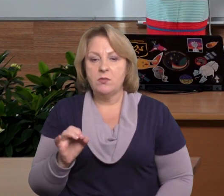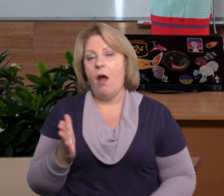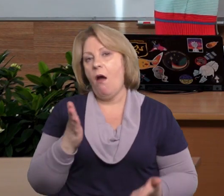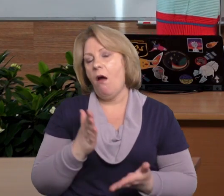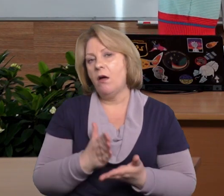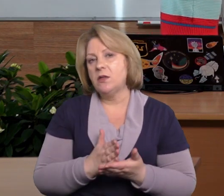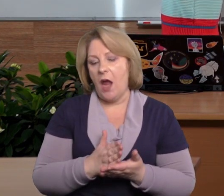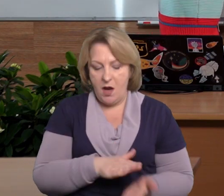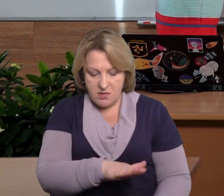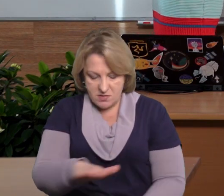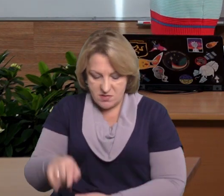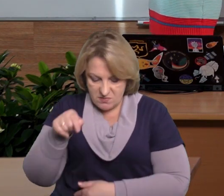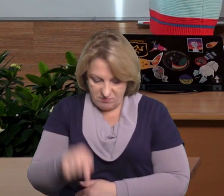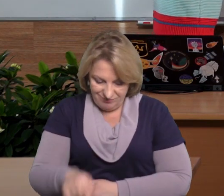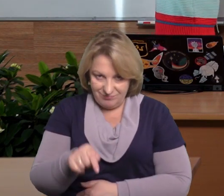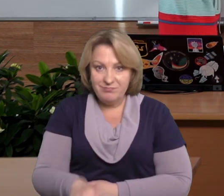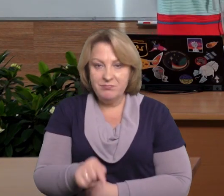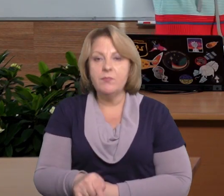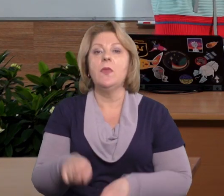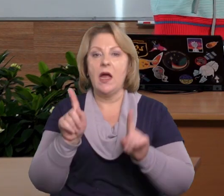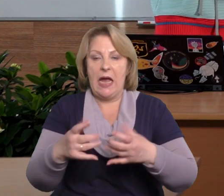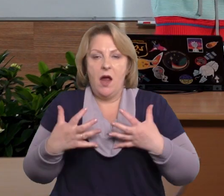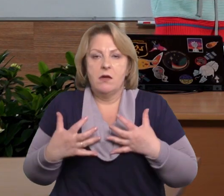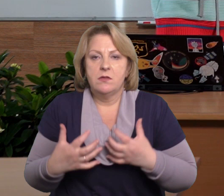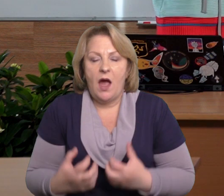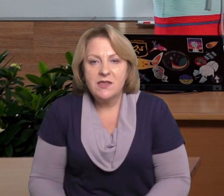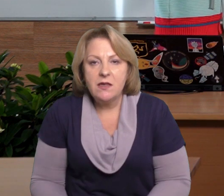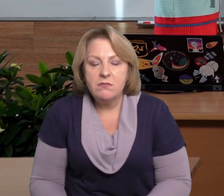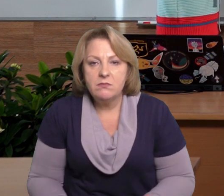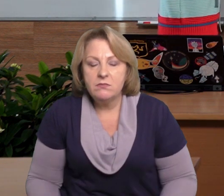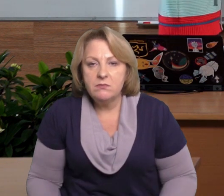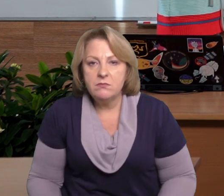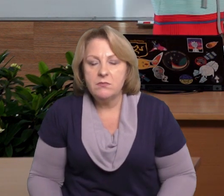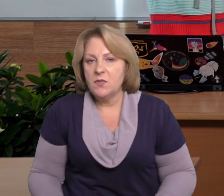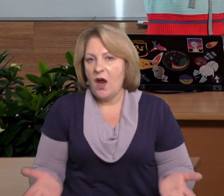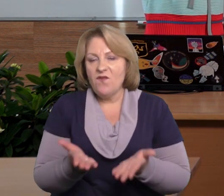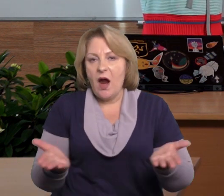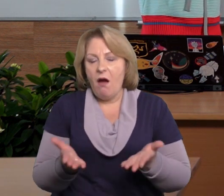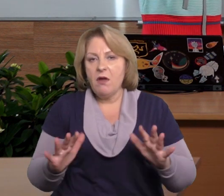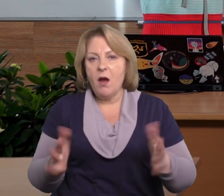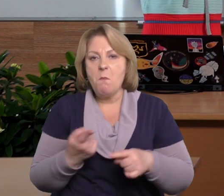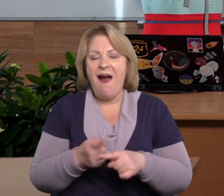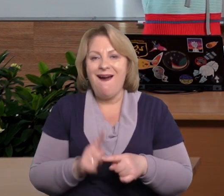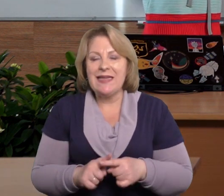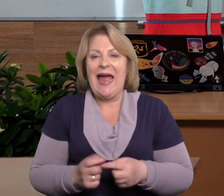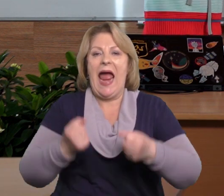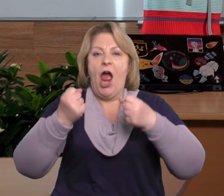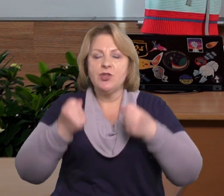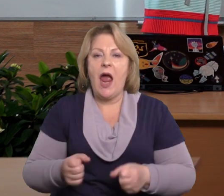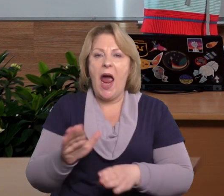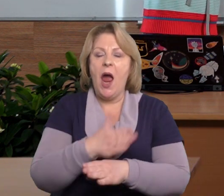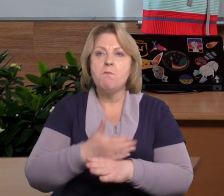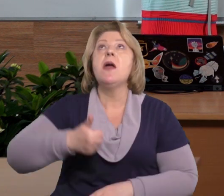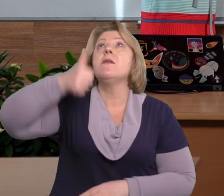є ще шар попереду, який так само буде тягти нас на себе. В який момент це тяжіння між тим,